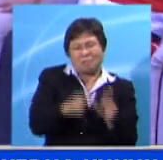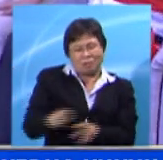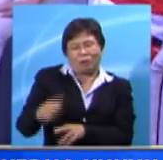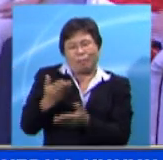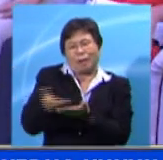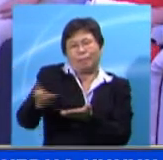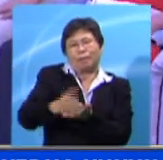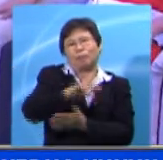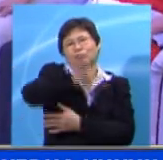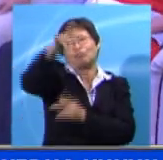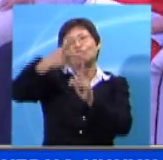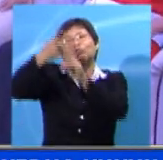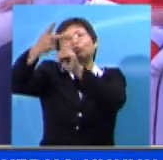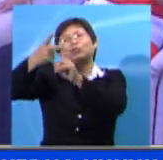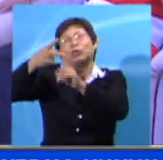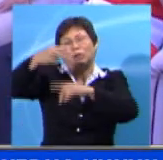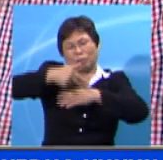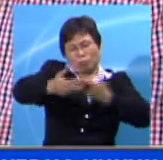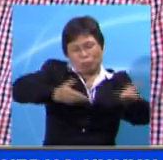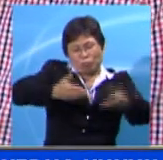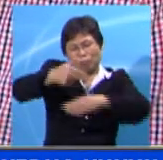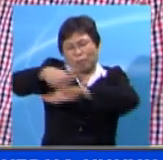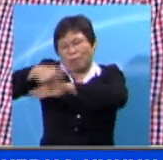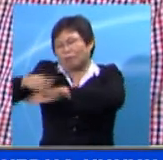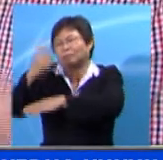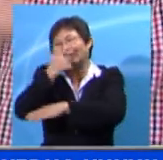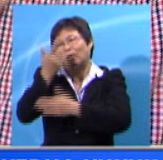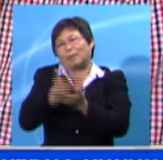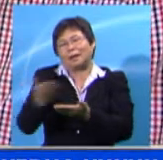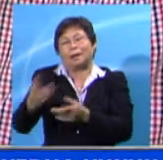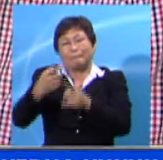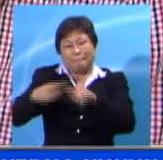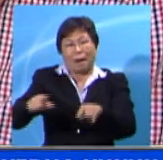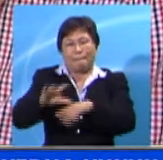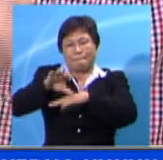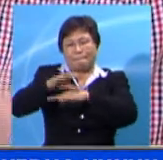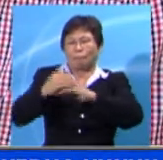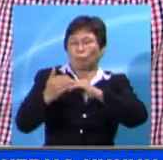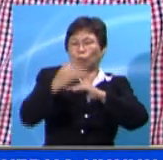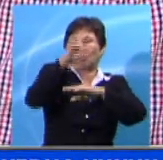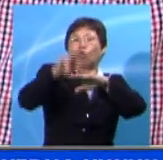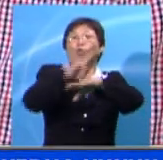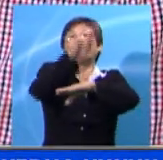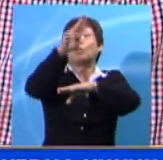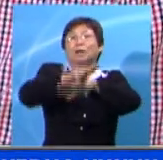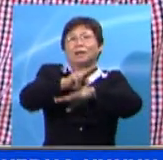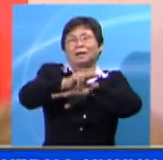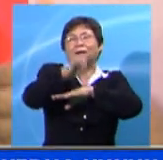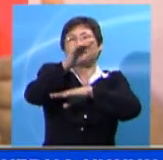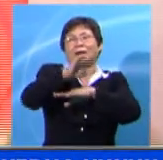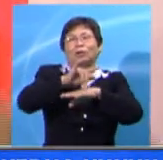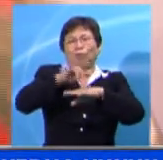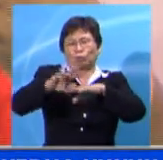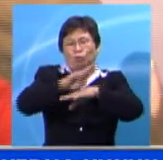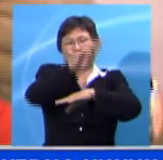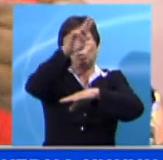membeli pesawat khusus bagi perkhidmatan kria tersebut sebaliknya memaksimumkan penggunaan aset